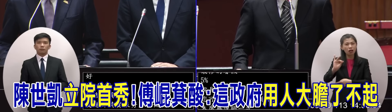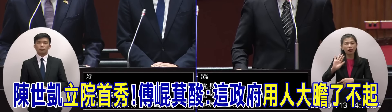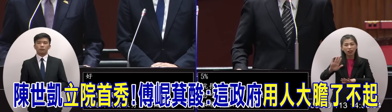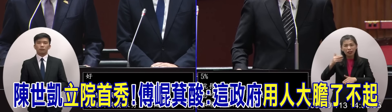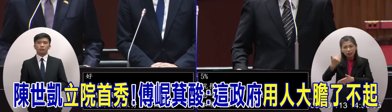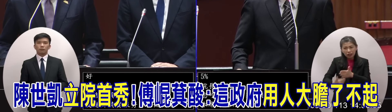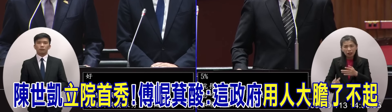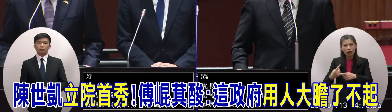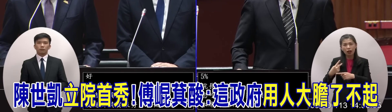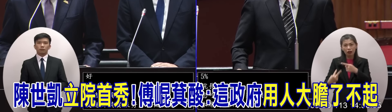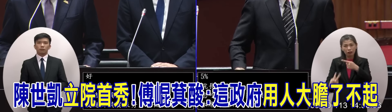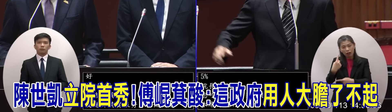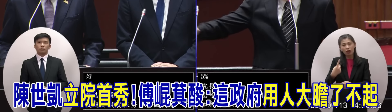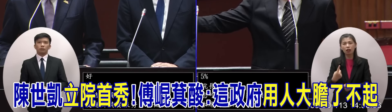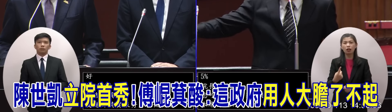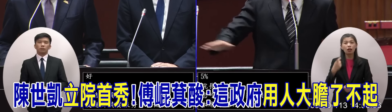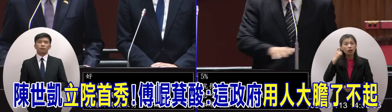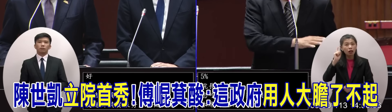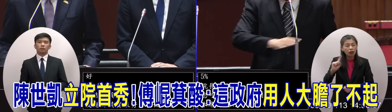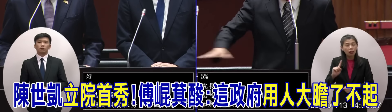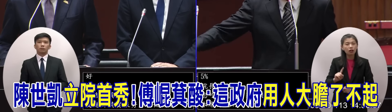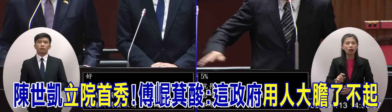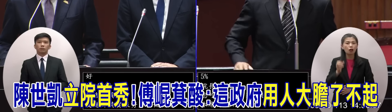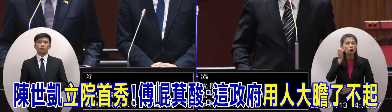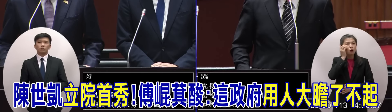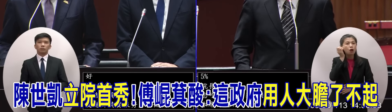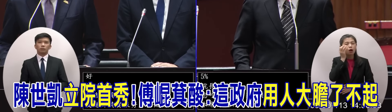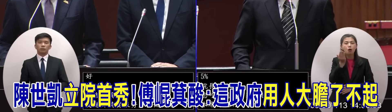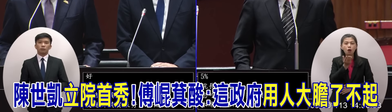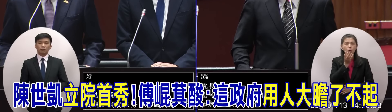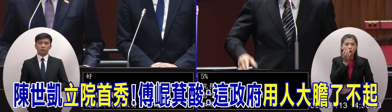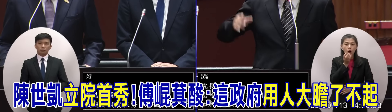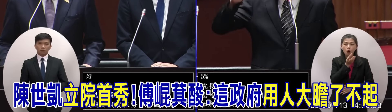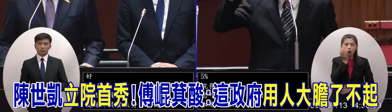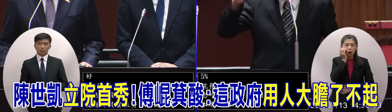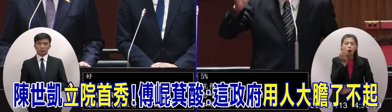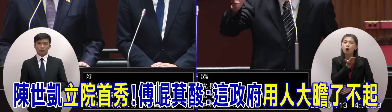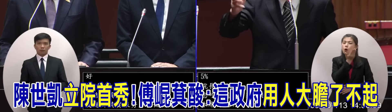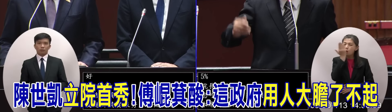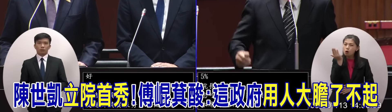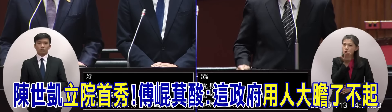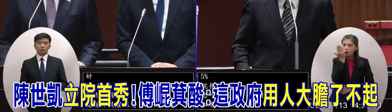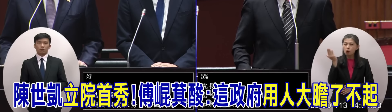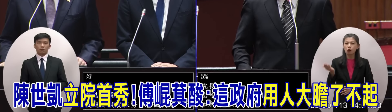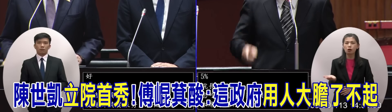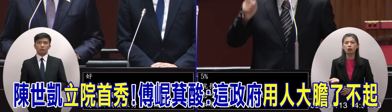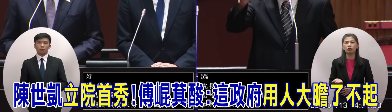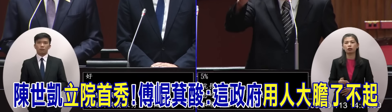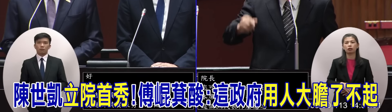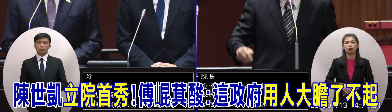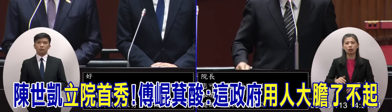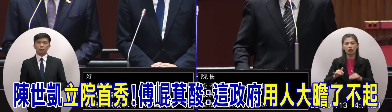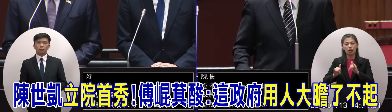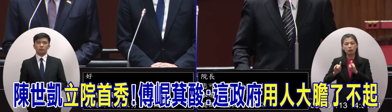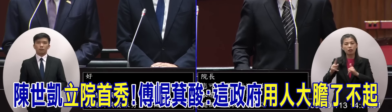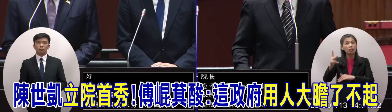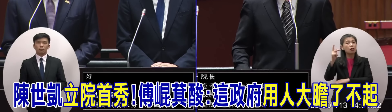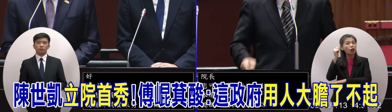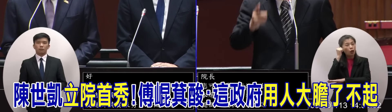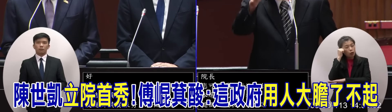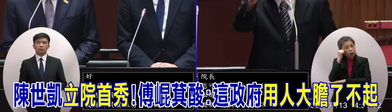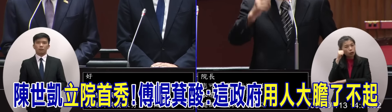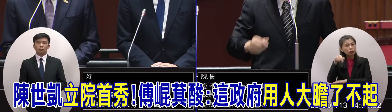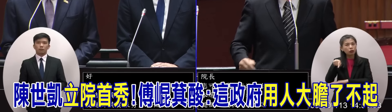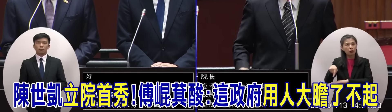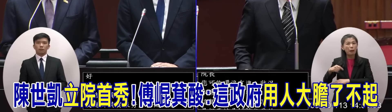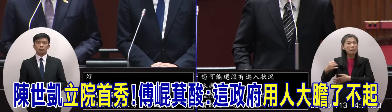思？花莲的观光产业现在待售的民宿，要 sell 的民宿